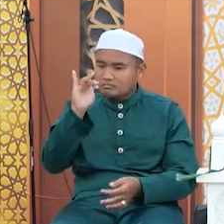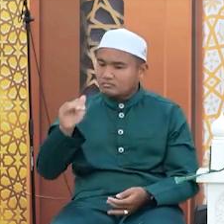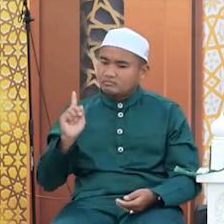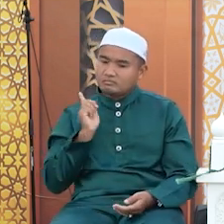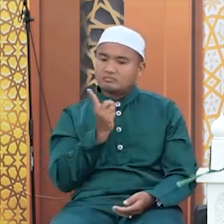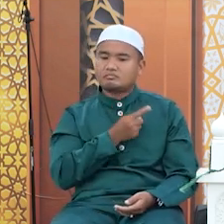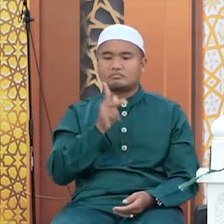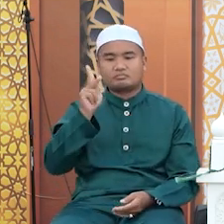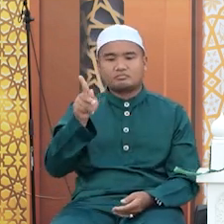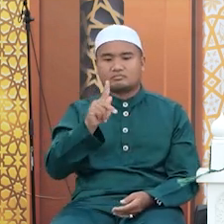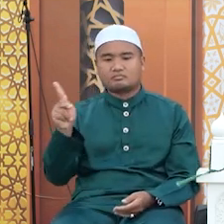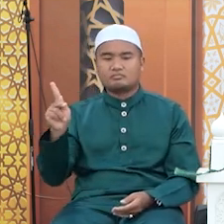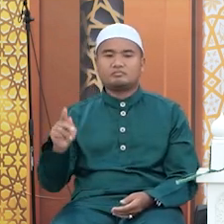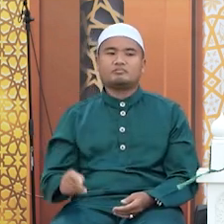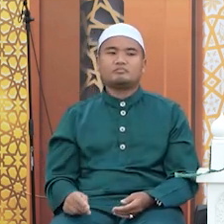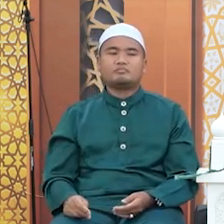ada pada kita diberi.